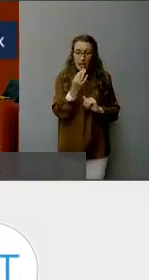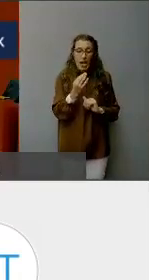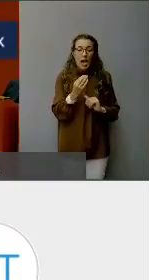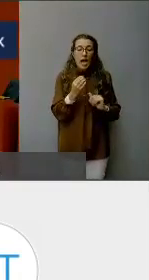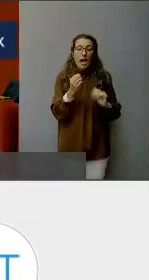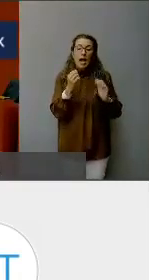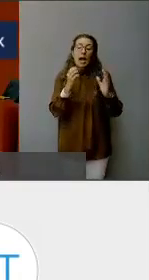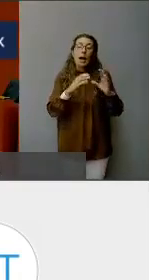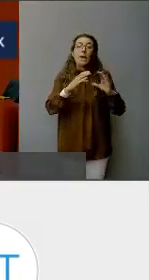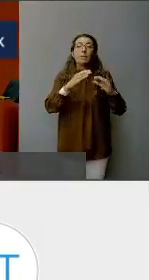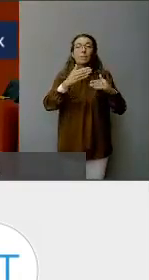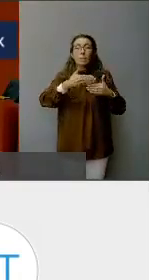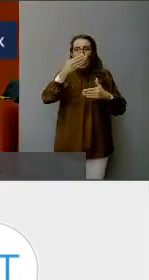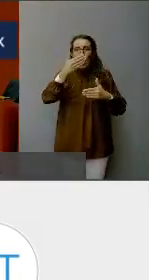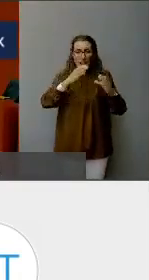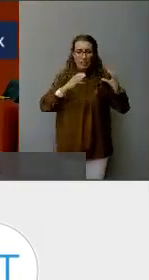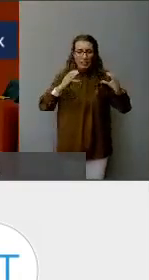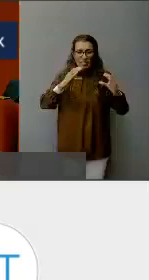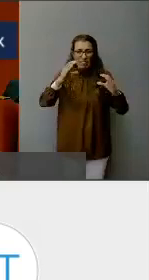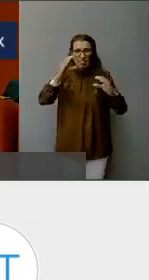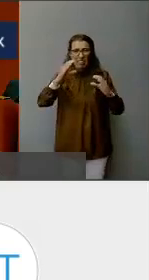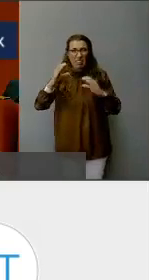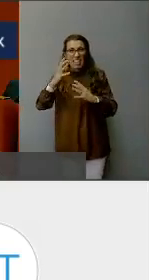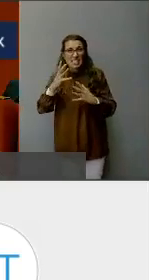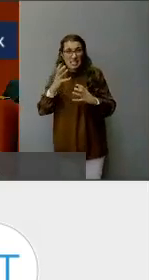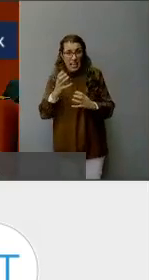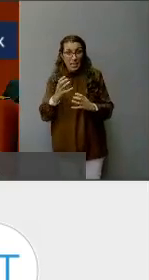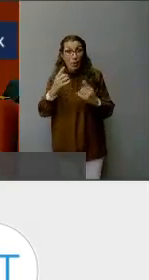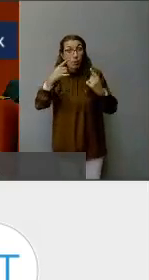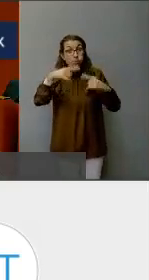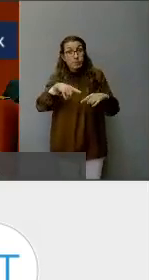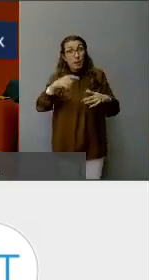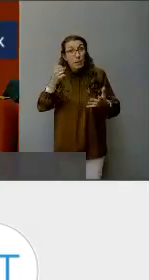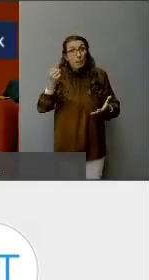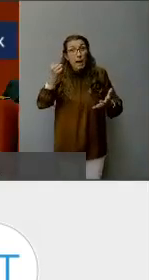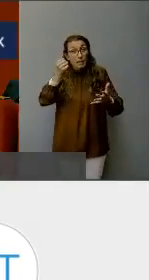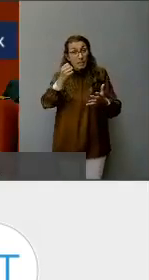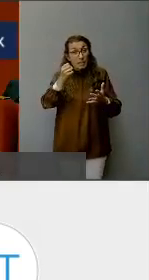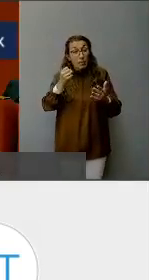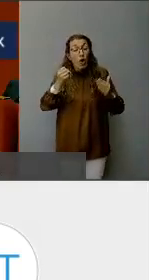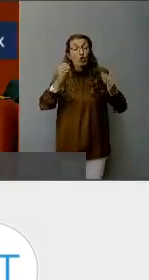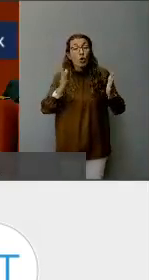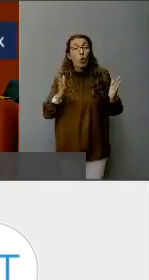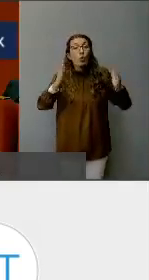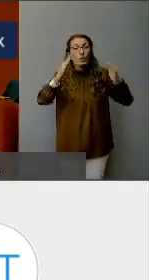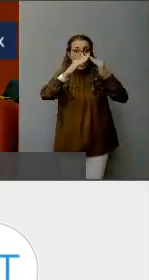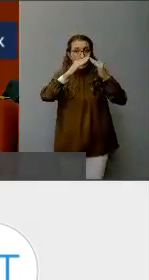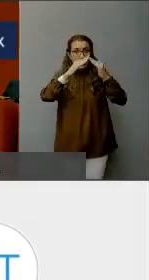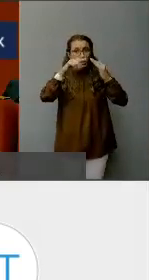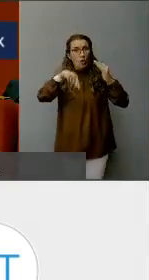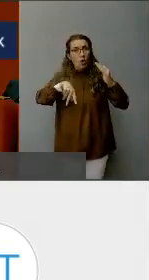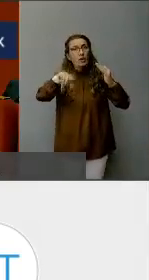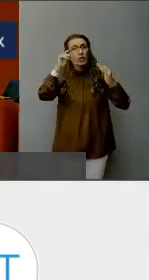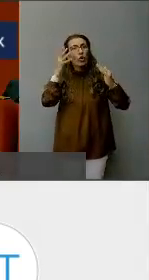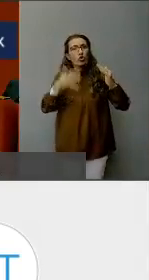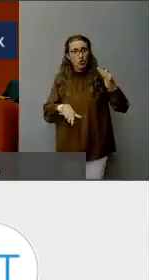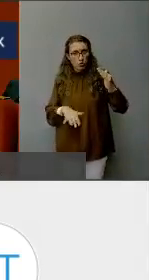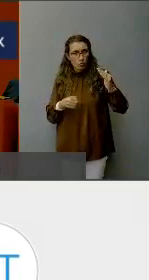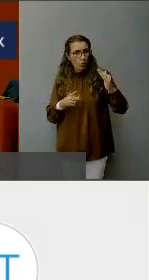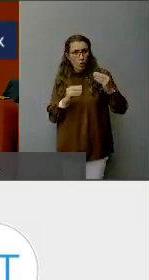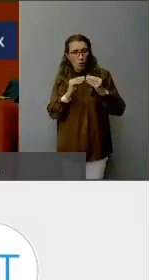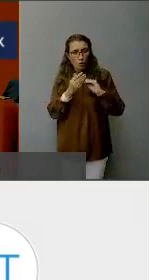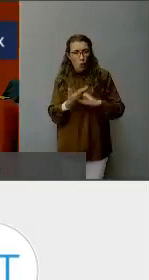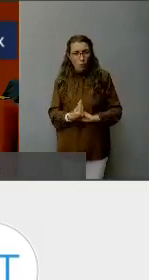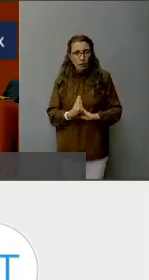patrimonio dell'unesco che è stato riconosciuto dal 2018 è inserito al punto da un patrimonio culturale dell'unesco